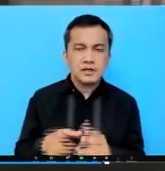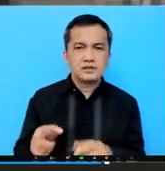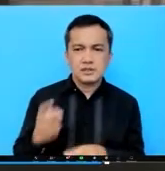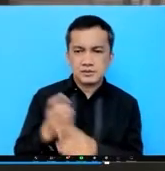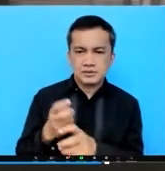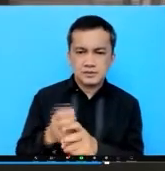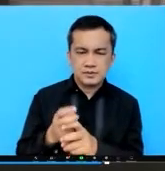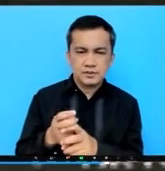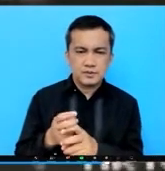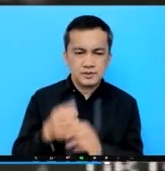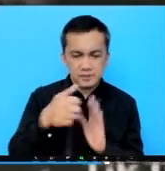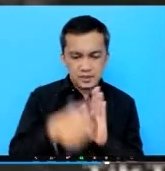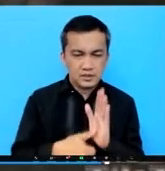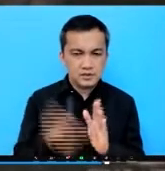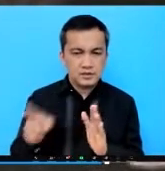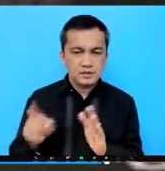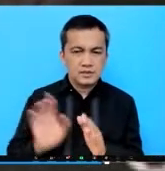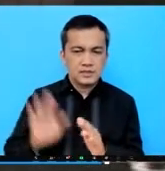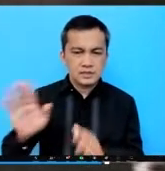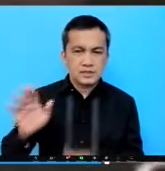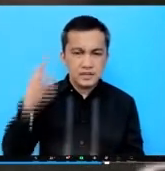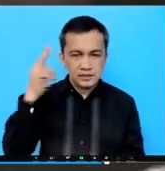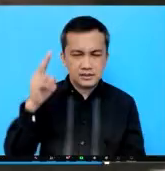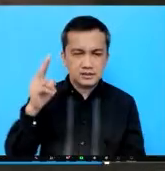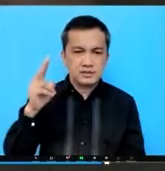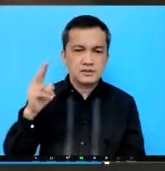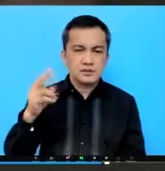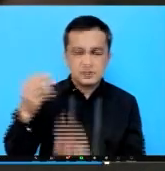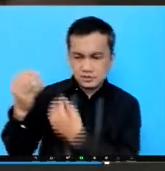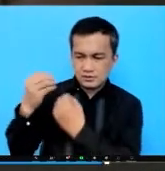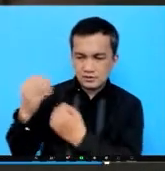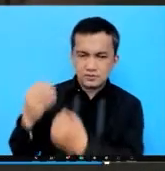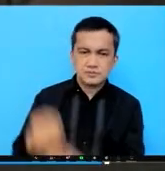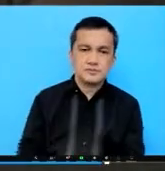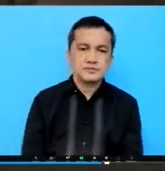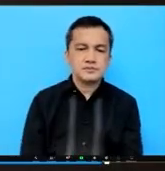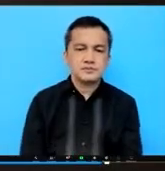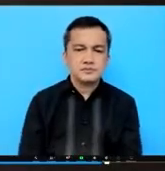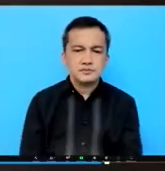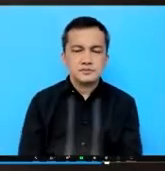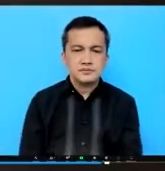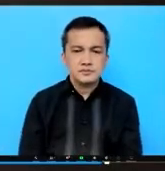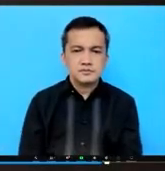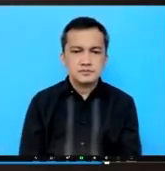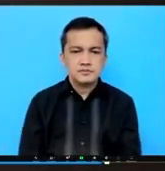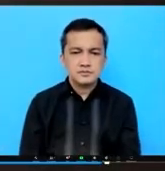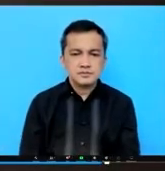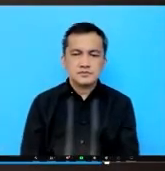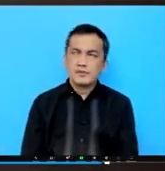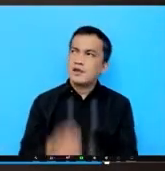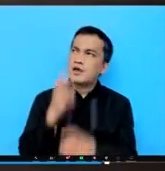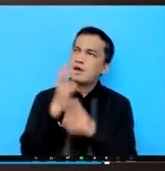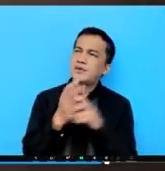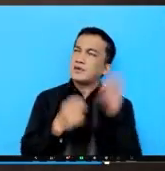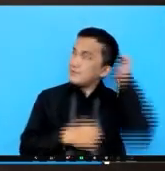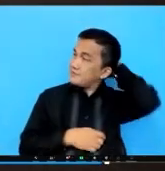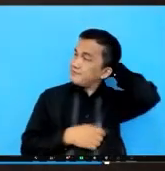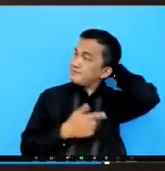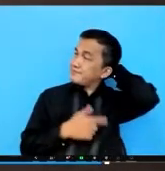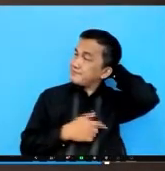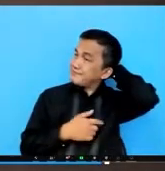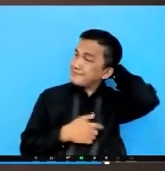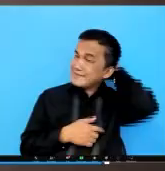sa pag-eembalsamo sa kanyang tsuhin na siyang nagturo sa kanya. Mahirap kasi nakita ko